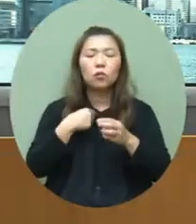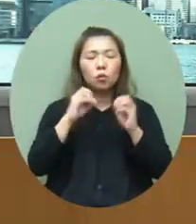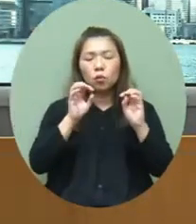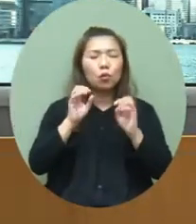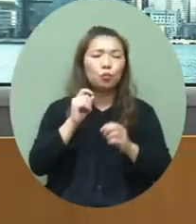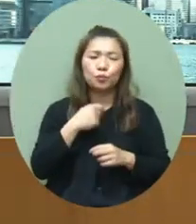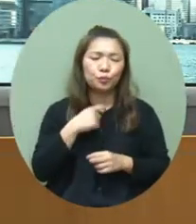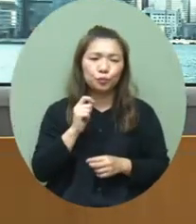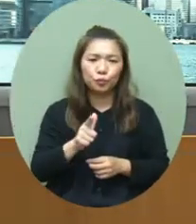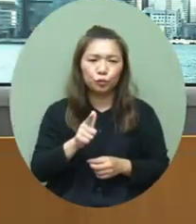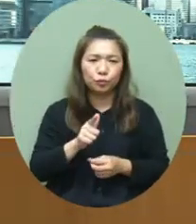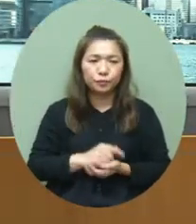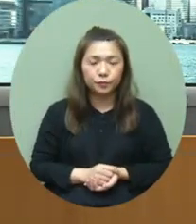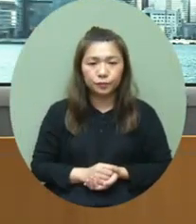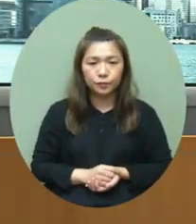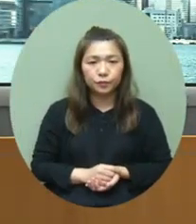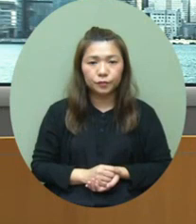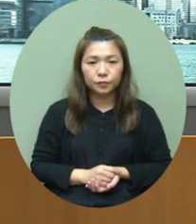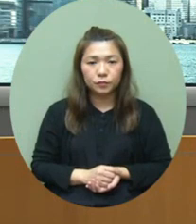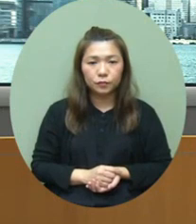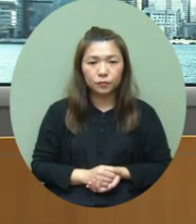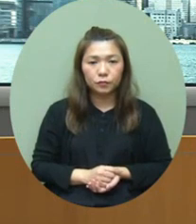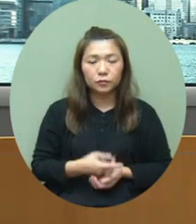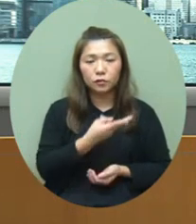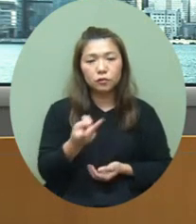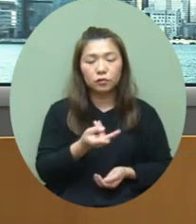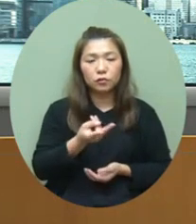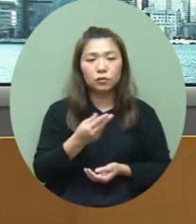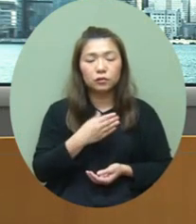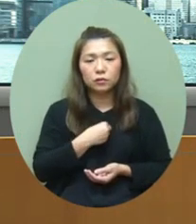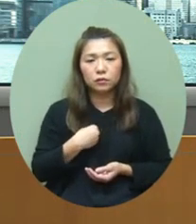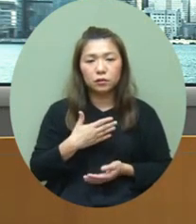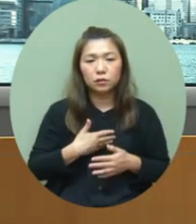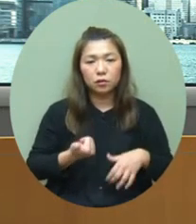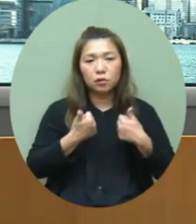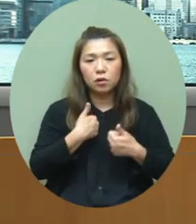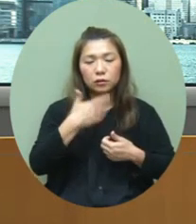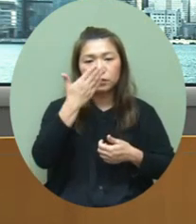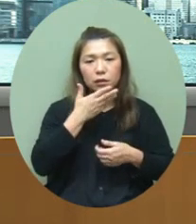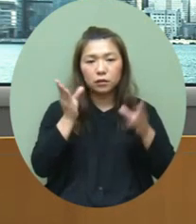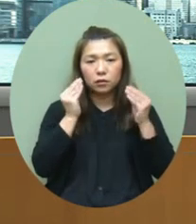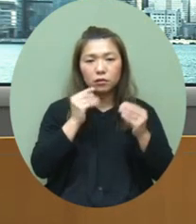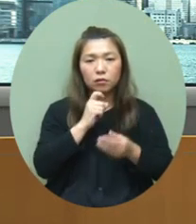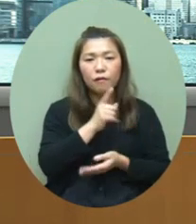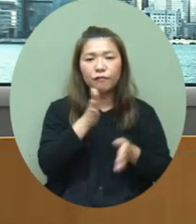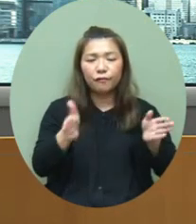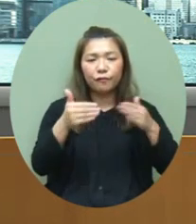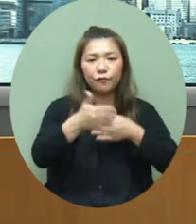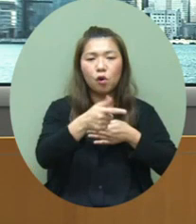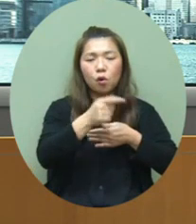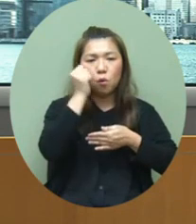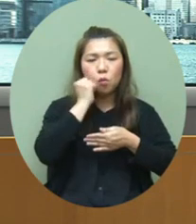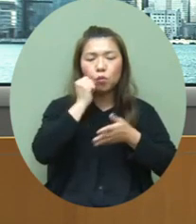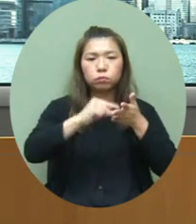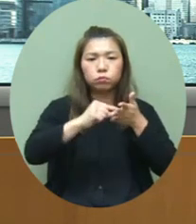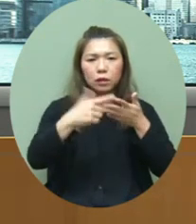前面中間嗰位女士， 兩位醫生你好，陳心麥。首先想問一下方安換替安老院嗰度，啱啱醫生